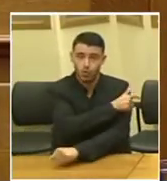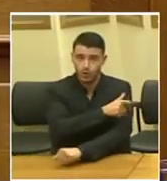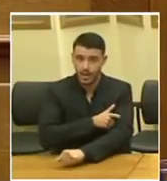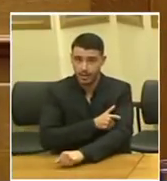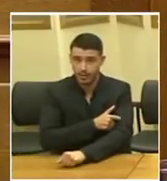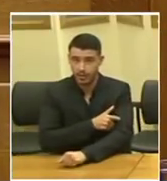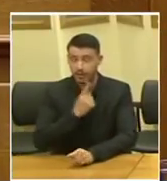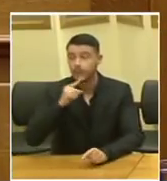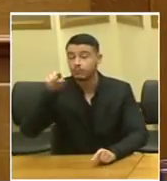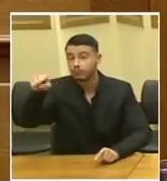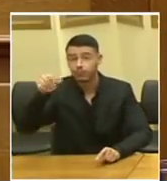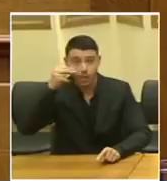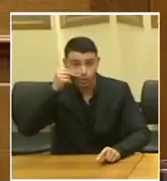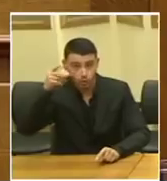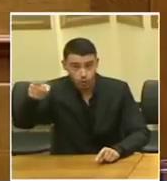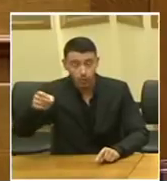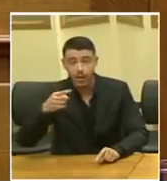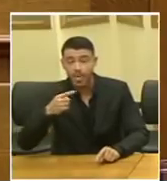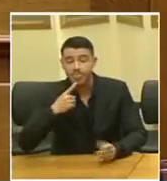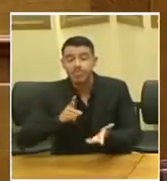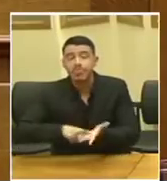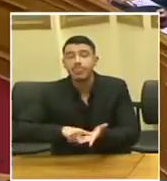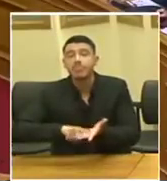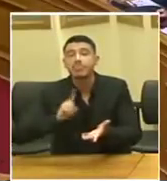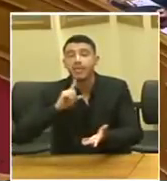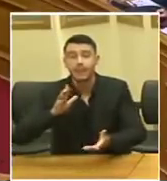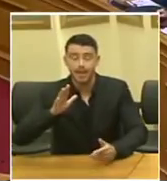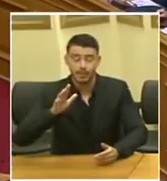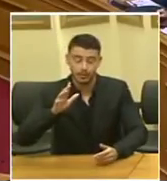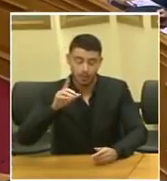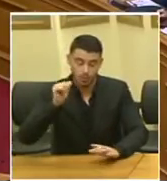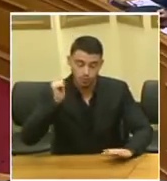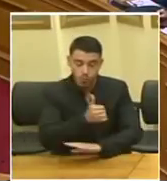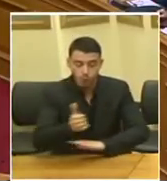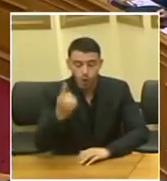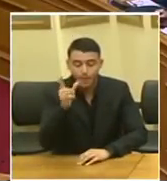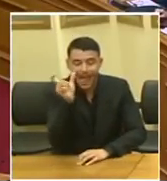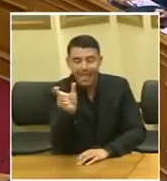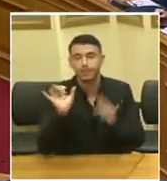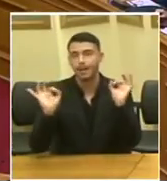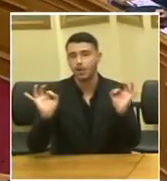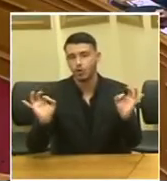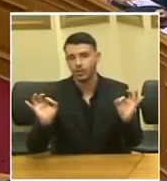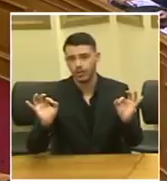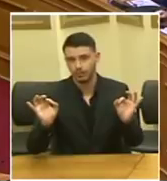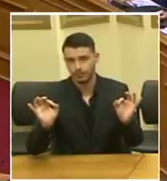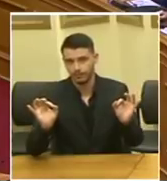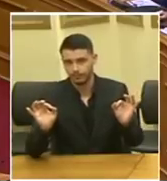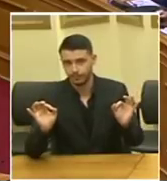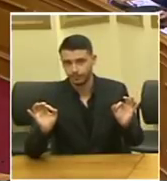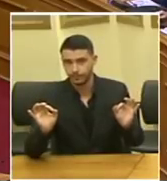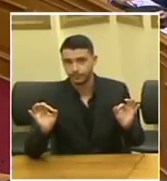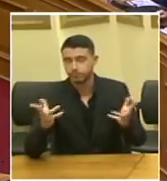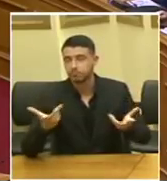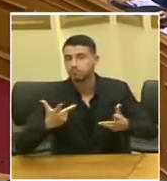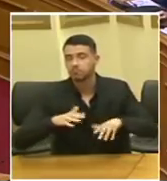πρέπει να κάνει αποκλειστική χρήση των όρων Μακεδονίας και Μακεδόνων. Αυτά έχετε δώσει. Και μην κάνετε ότι δεν